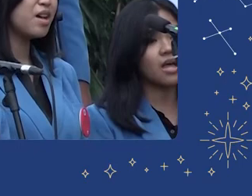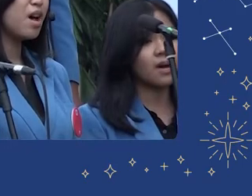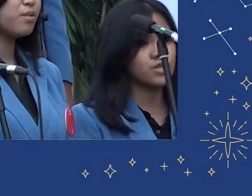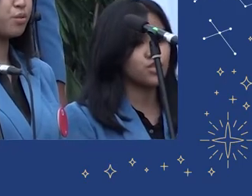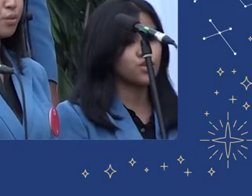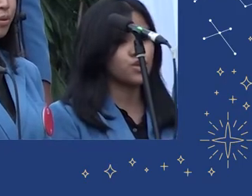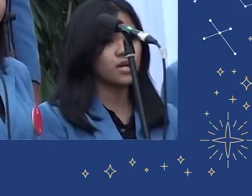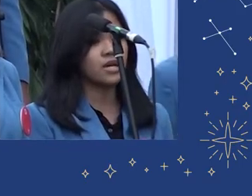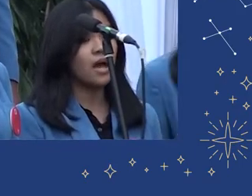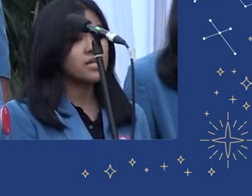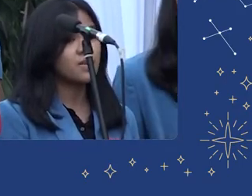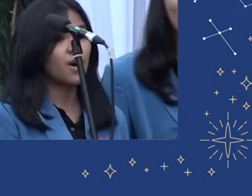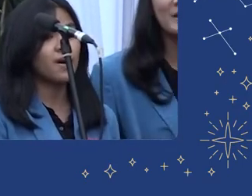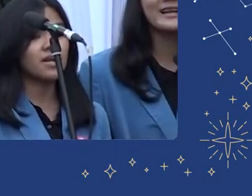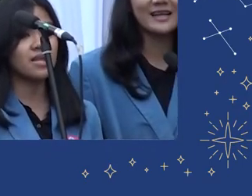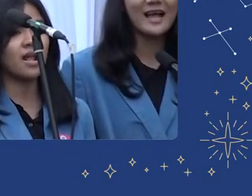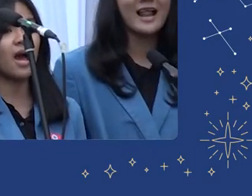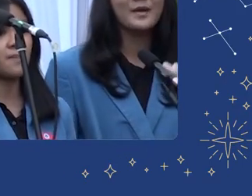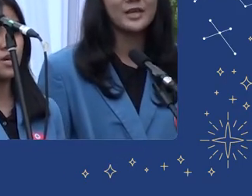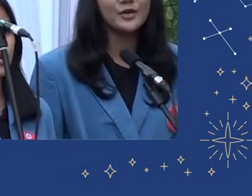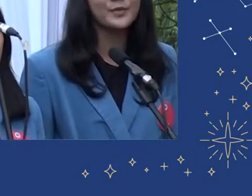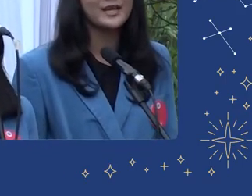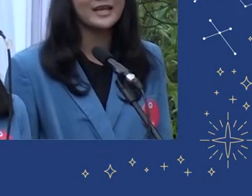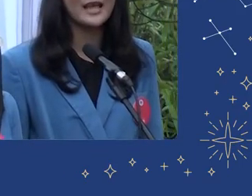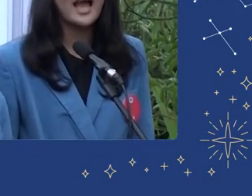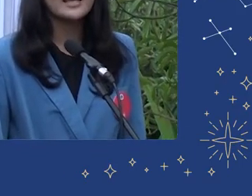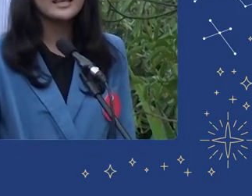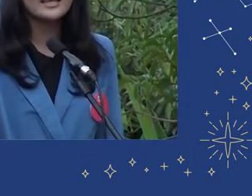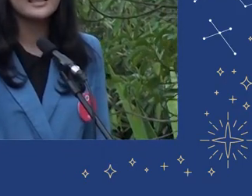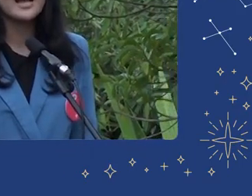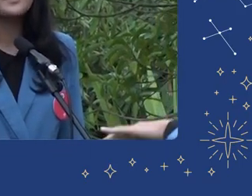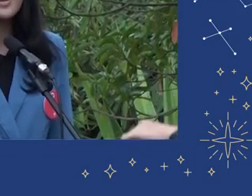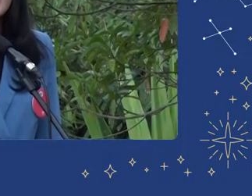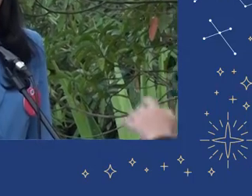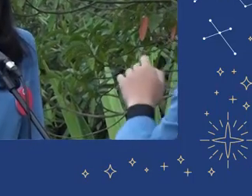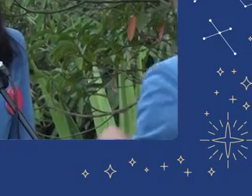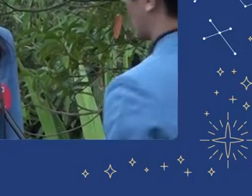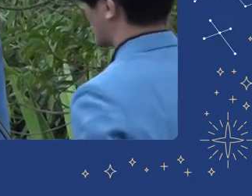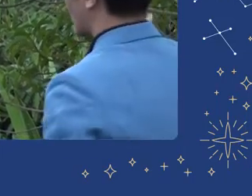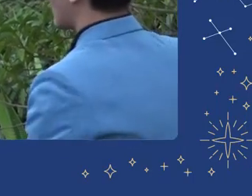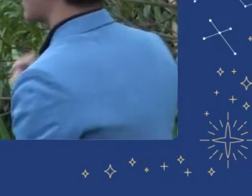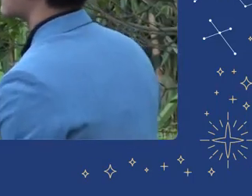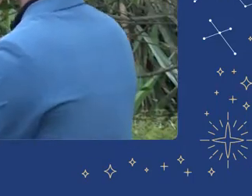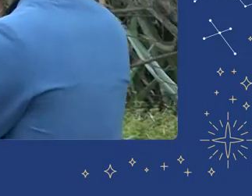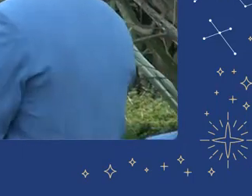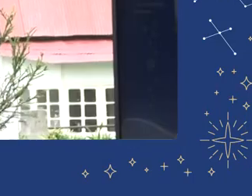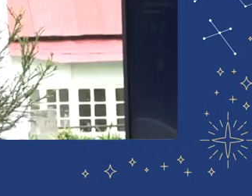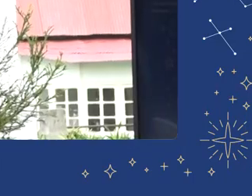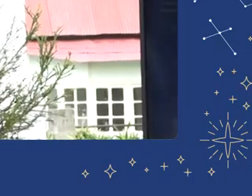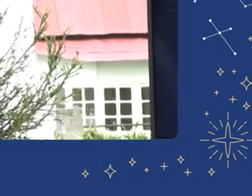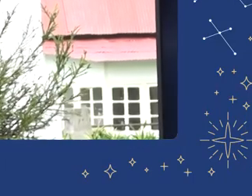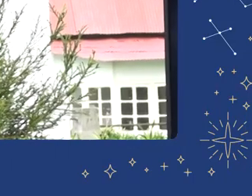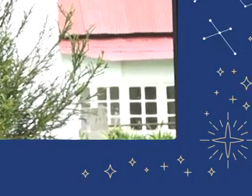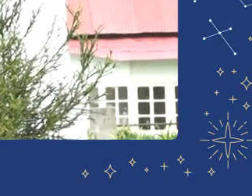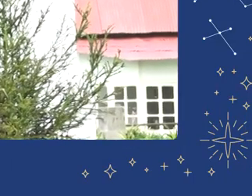kita mensyukuri semua berkat dalam hidup ini kita bahagia ya kita